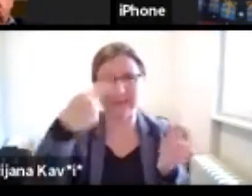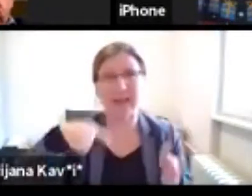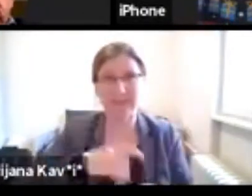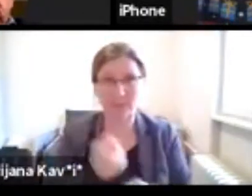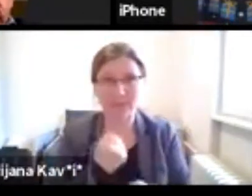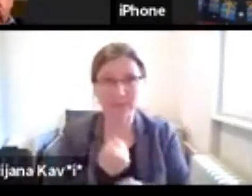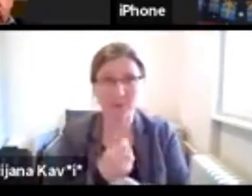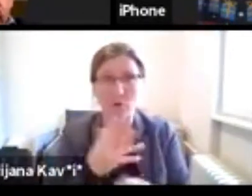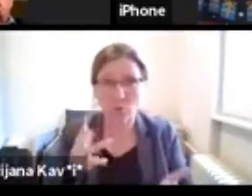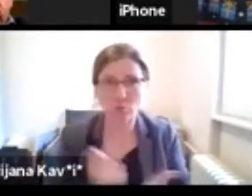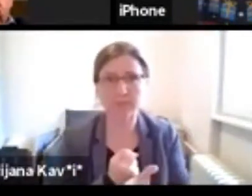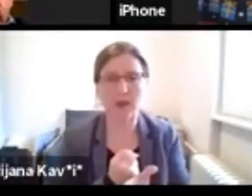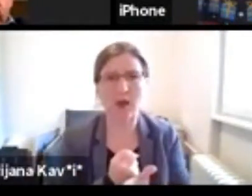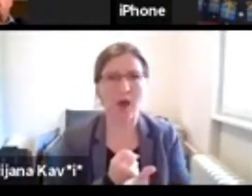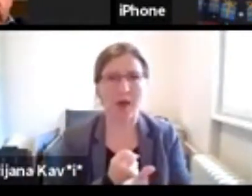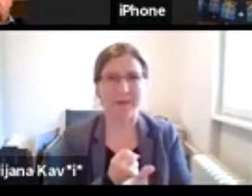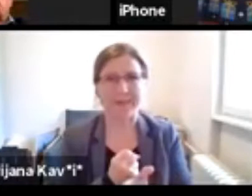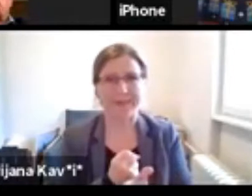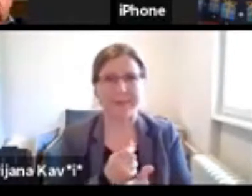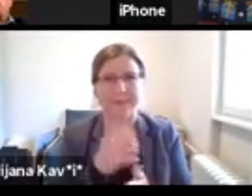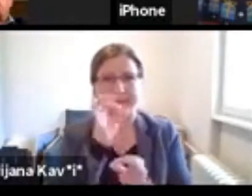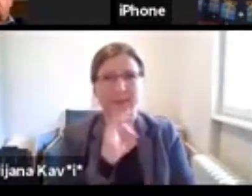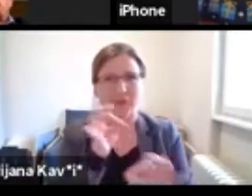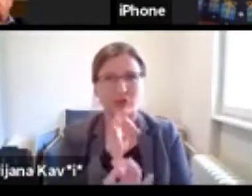vrijeme nas je demantiralo, odnosno